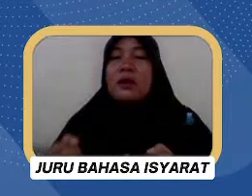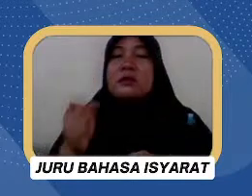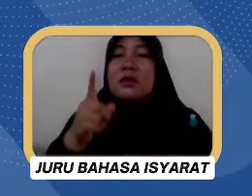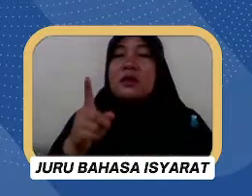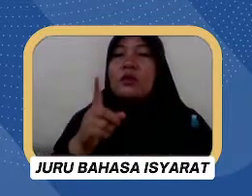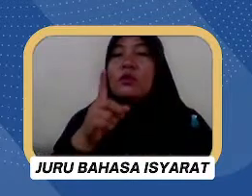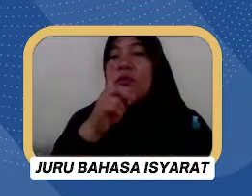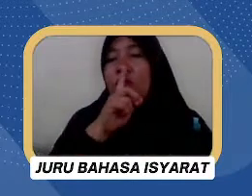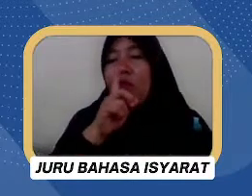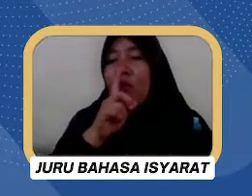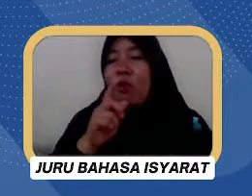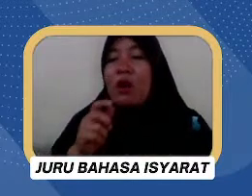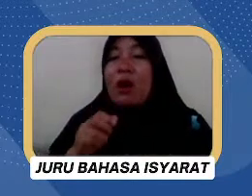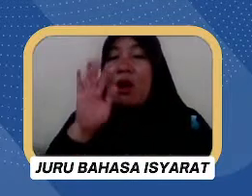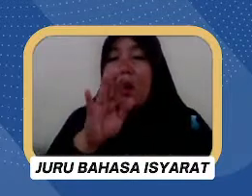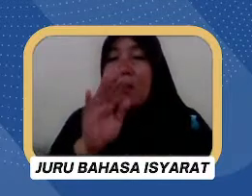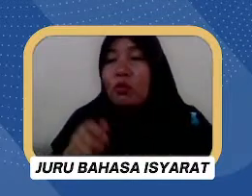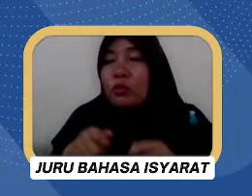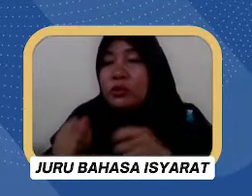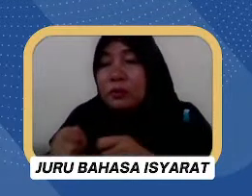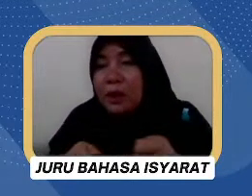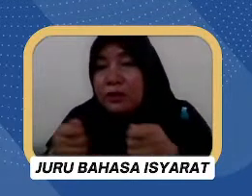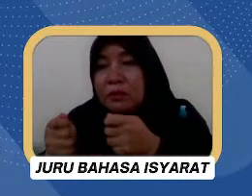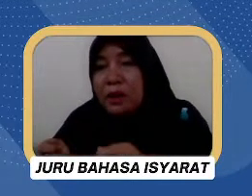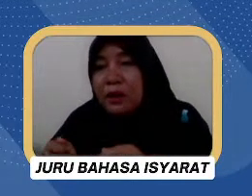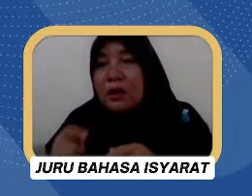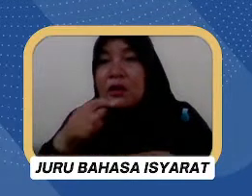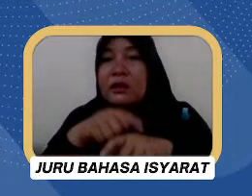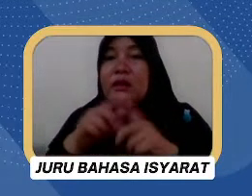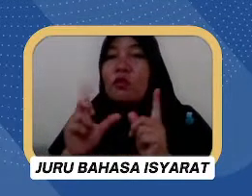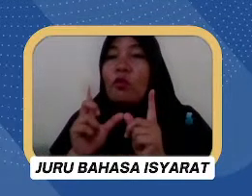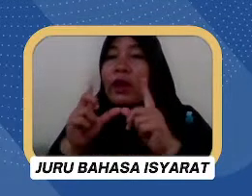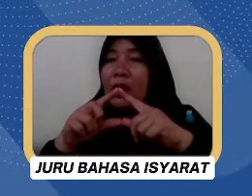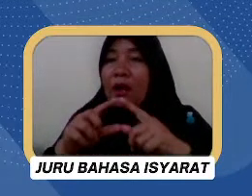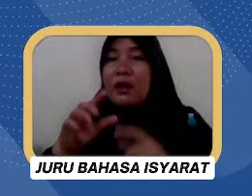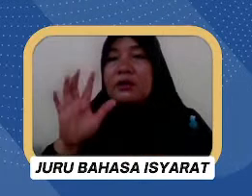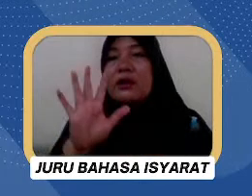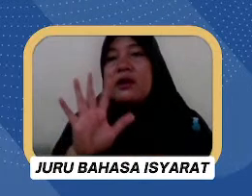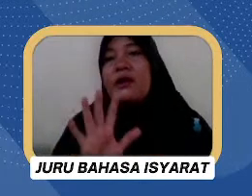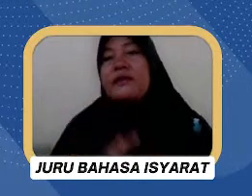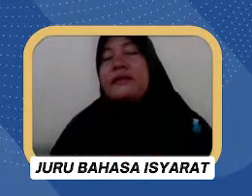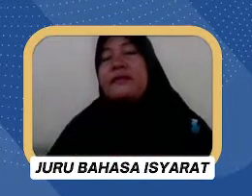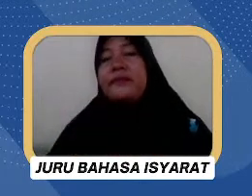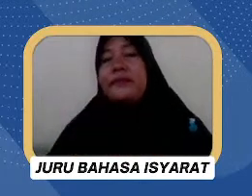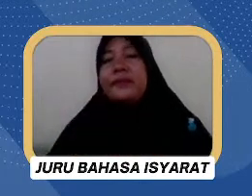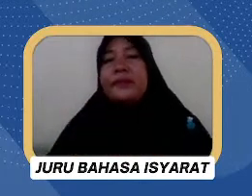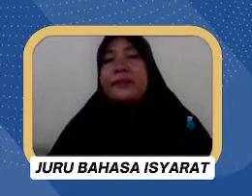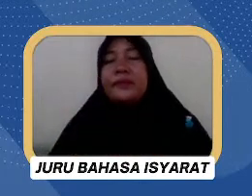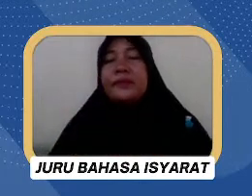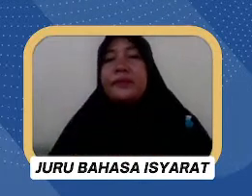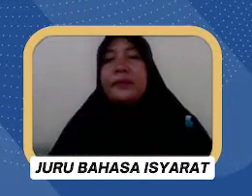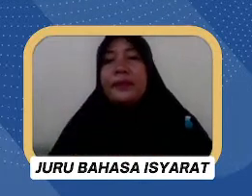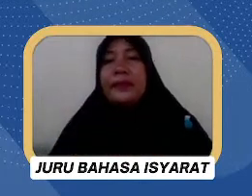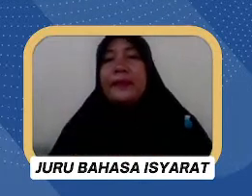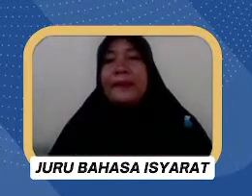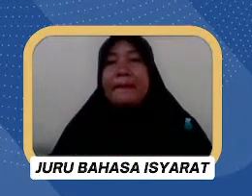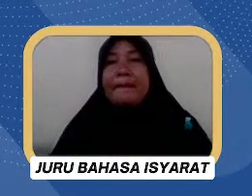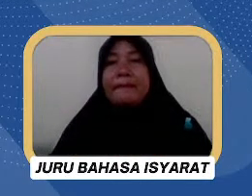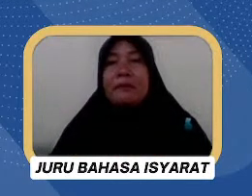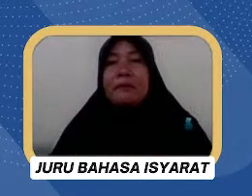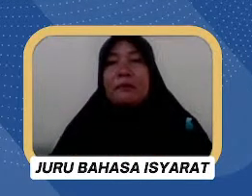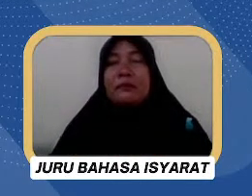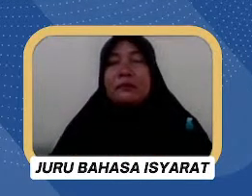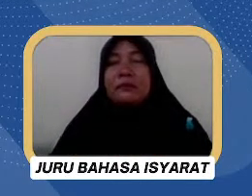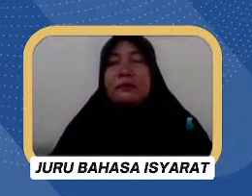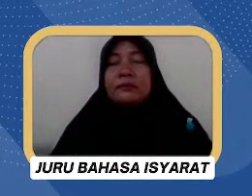menjunjung adab-adab dan nilai-nilai. Nilai-nilai adab orang timur tentunya ini landasannya adalah empat pilar bangsa